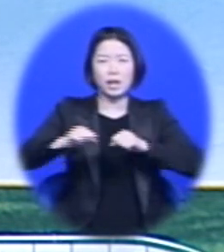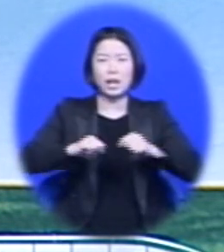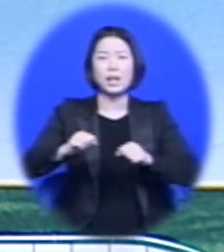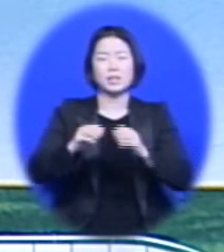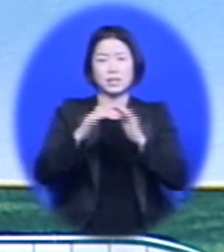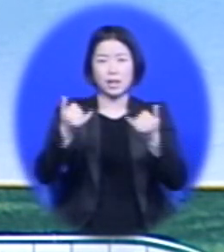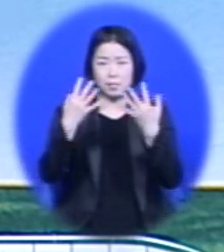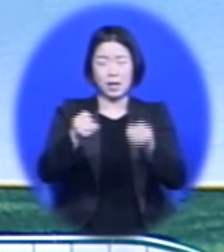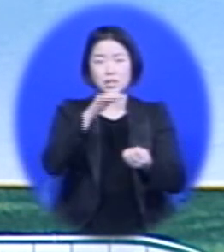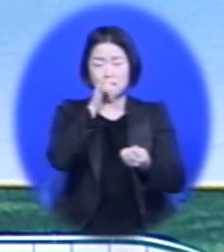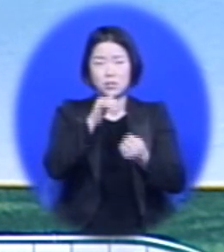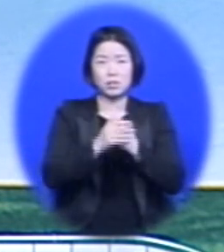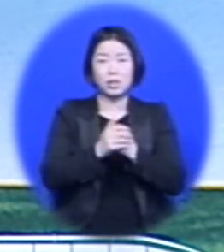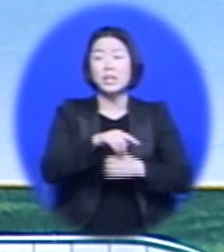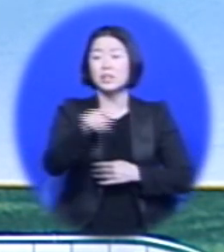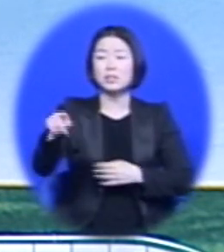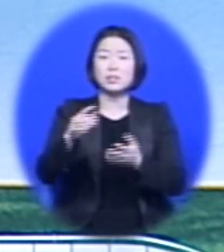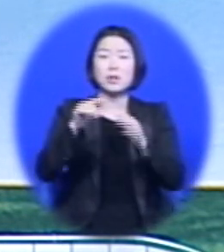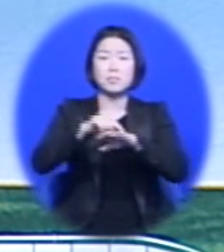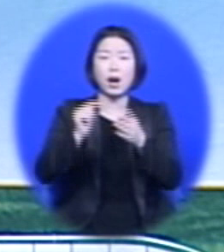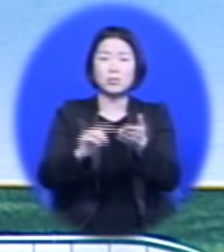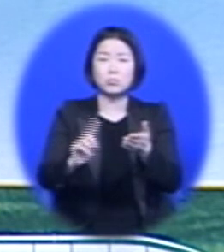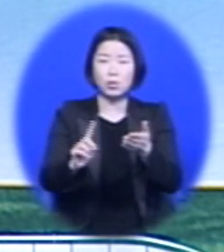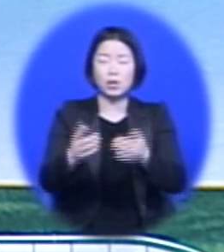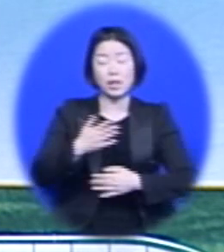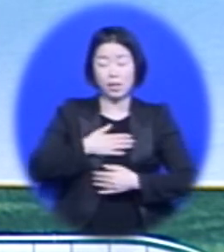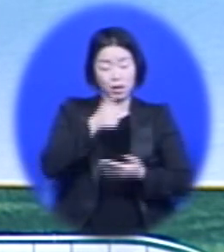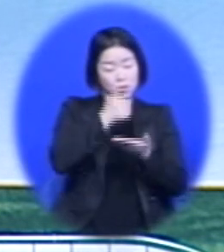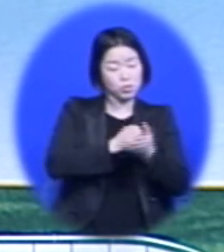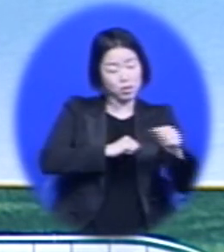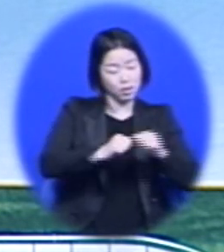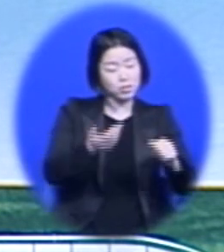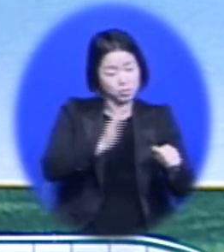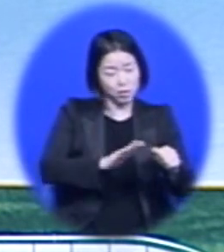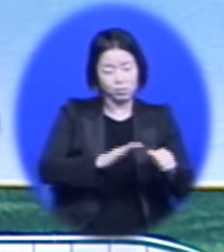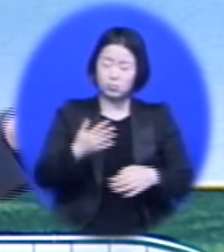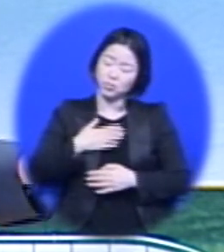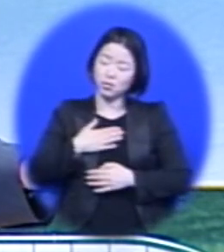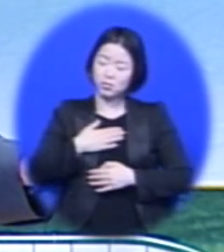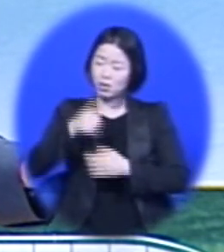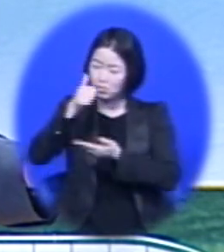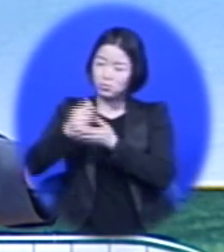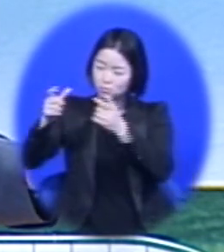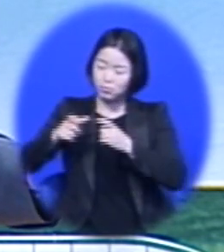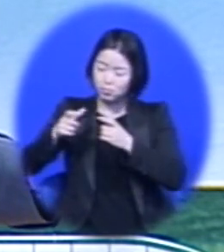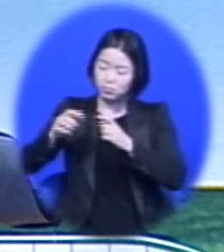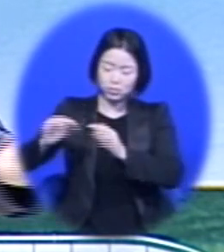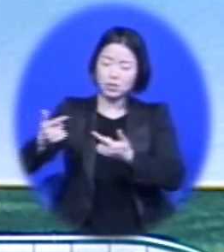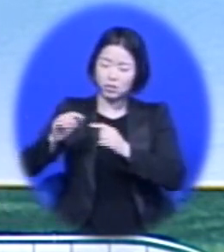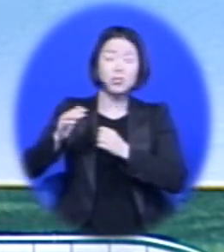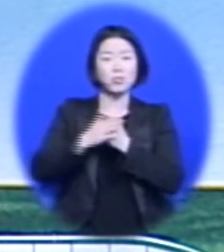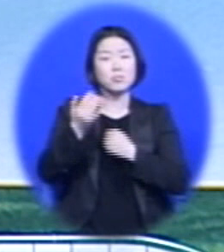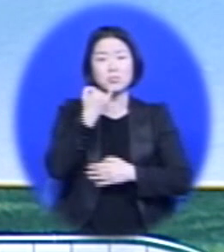겁니다. 그들의 마음은 내가 이렇게 죄를 짓지만 나는 뭐 정죄 안 받으니까,